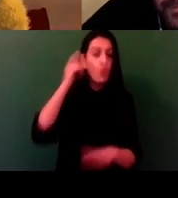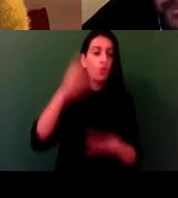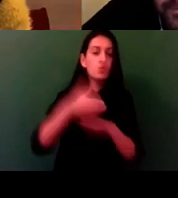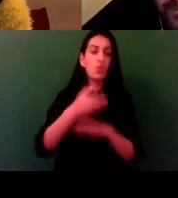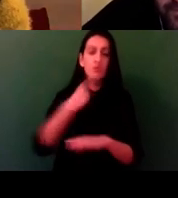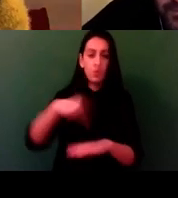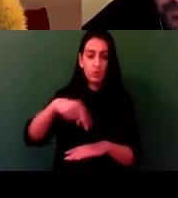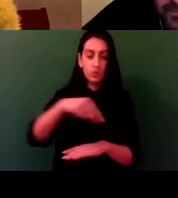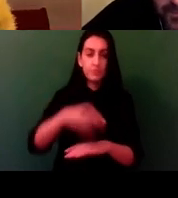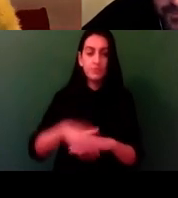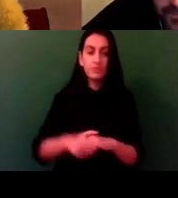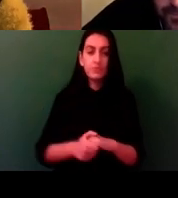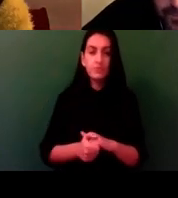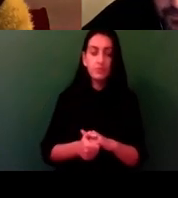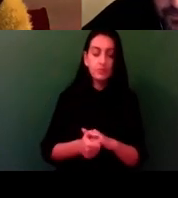durumunda kalınca katılımı